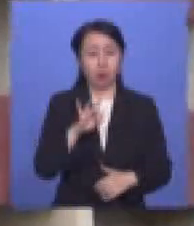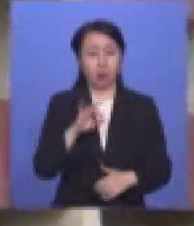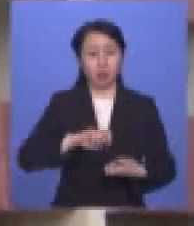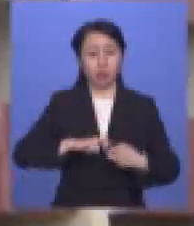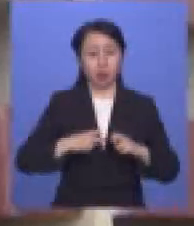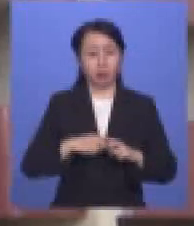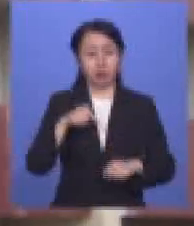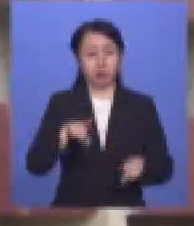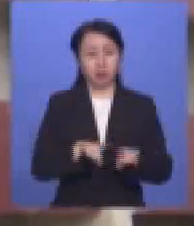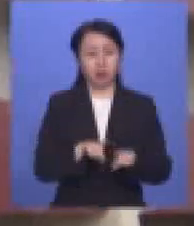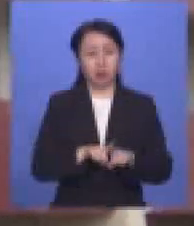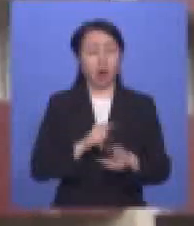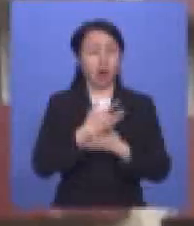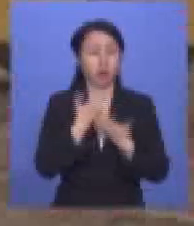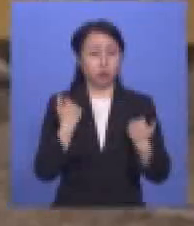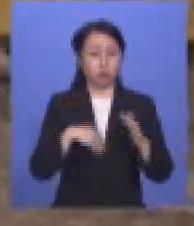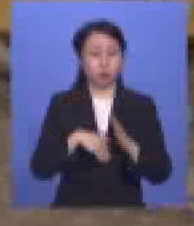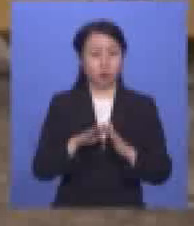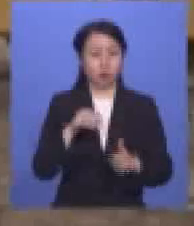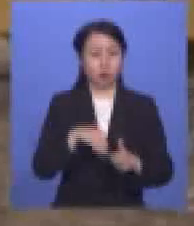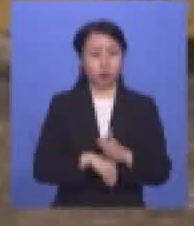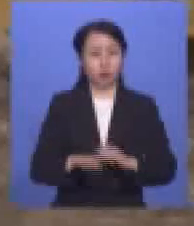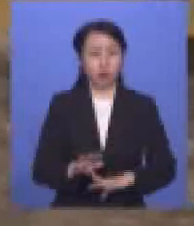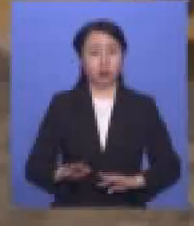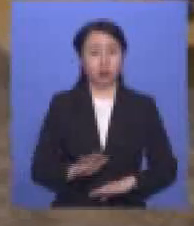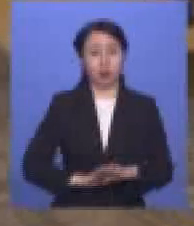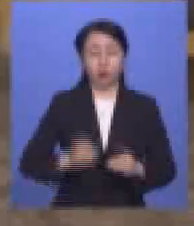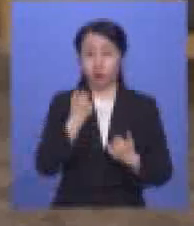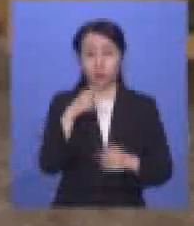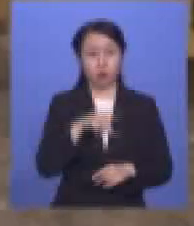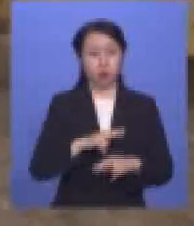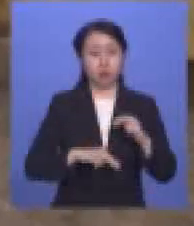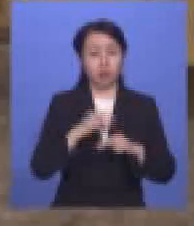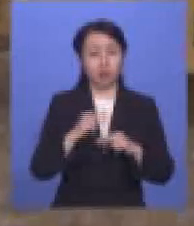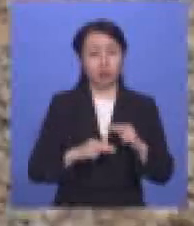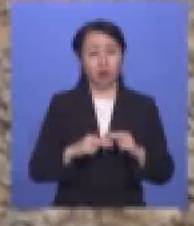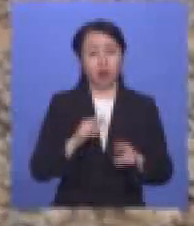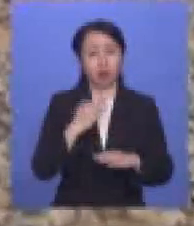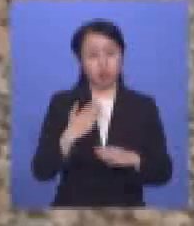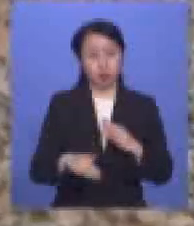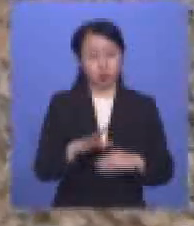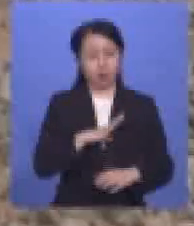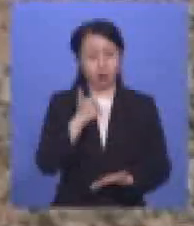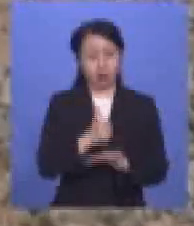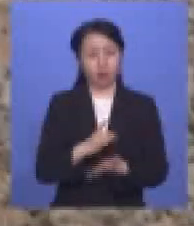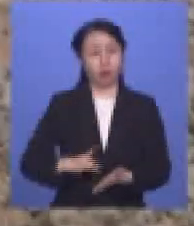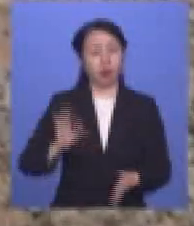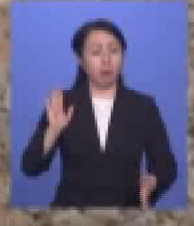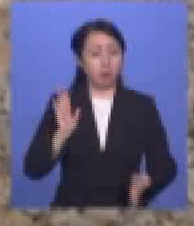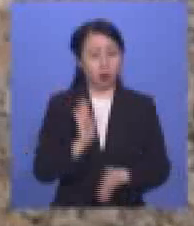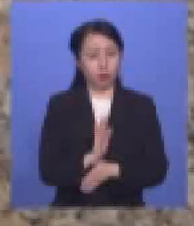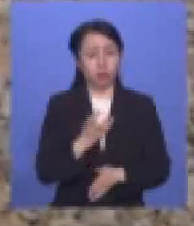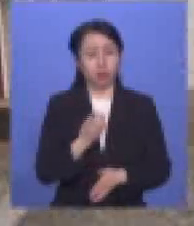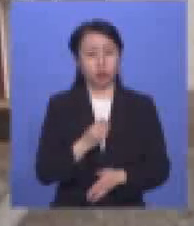Проблема здесь та же самая – отсутствие благоустройства внутри дворов. Несмотря на то, что строительство нескольких уже закончили. Глава региона поручил еще